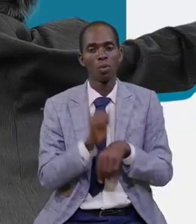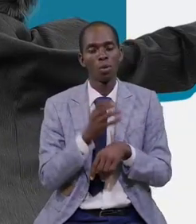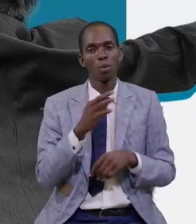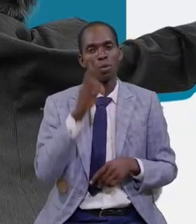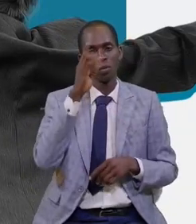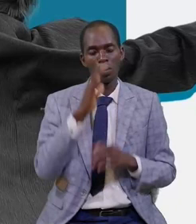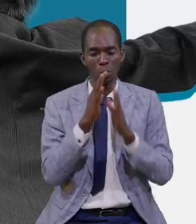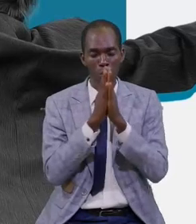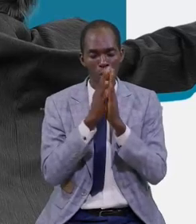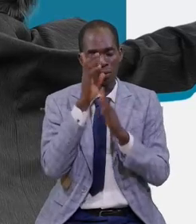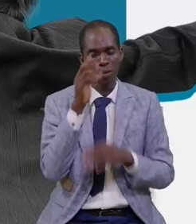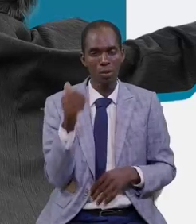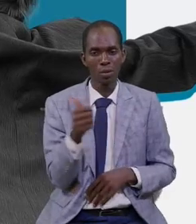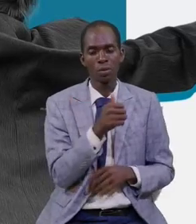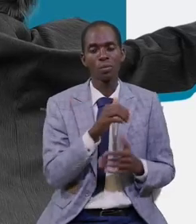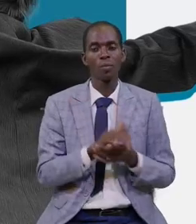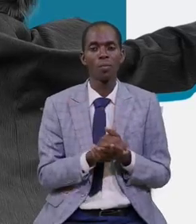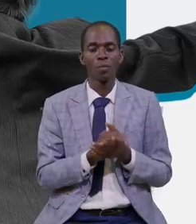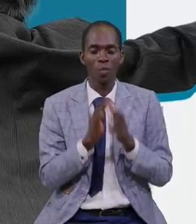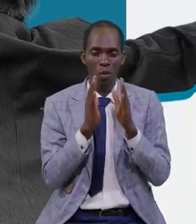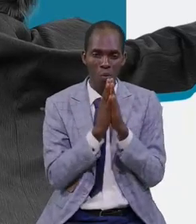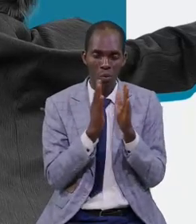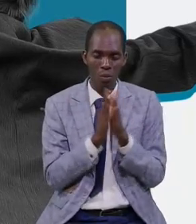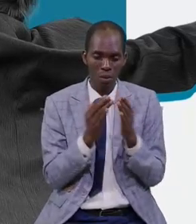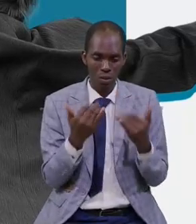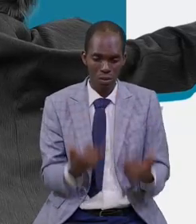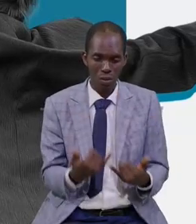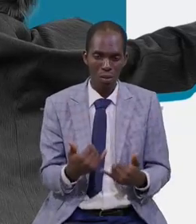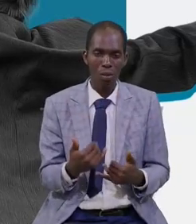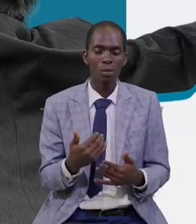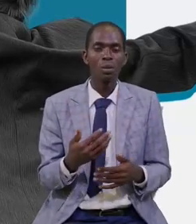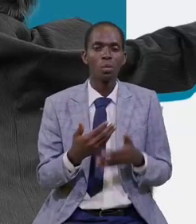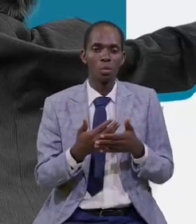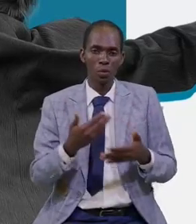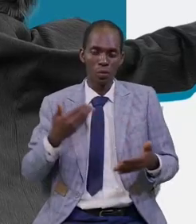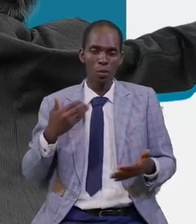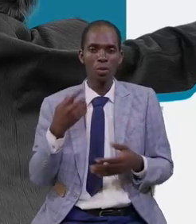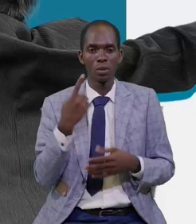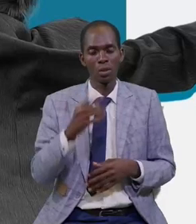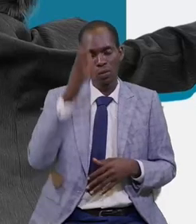Dieu prépare-toi avant le moment de la prière